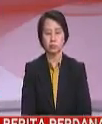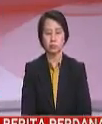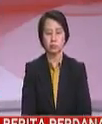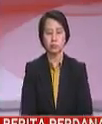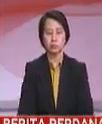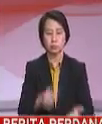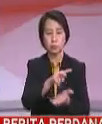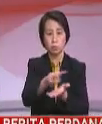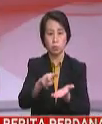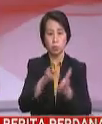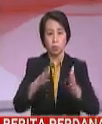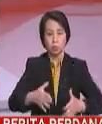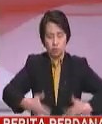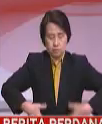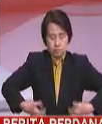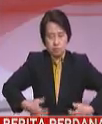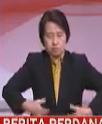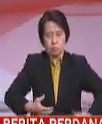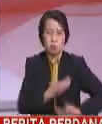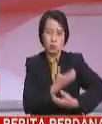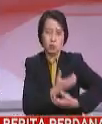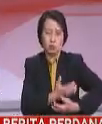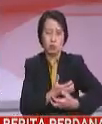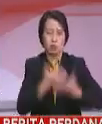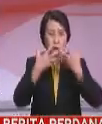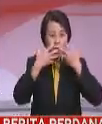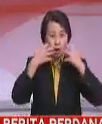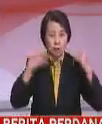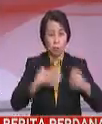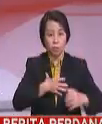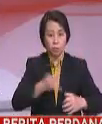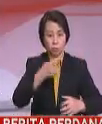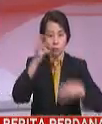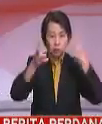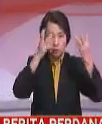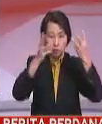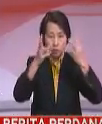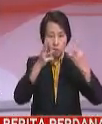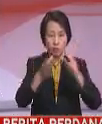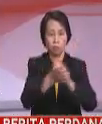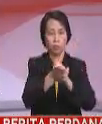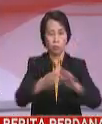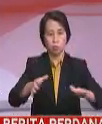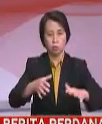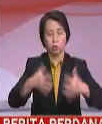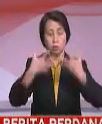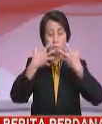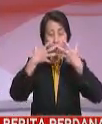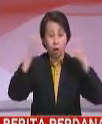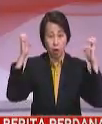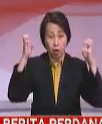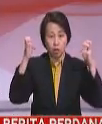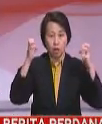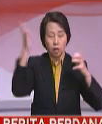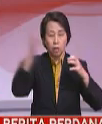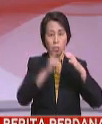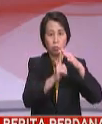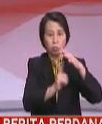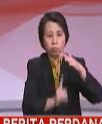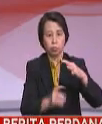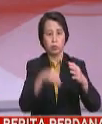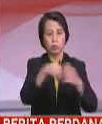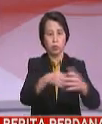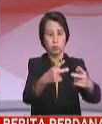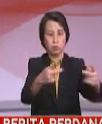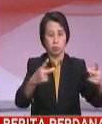Ini pula video orang utan sedang mendukung harimau putih gara-gara risau akan keselamatan harimau itu yang dikhawatiri lemas dalam